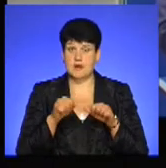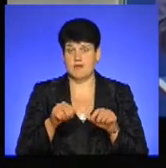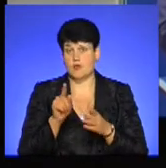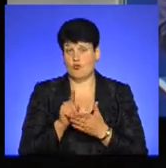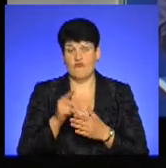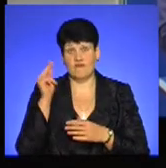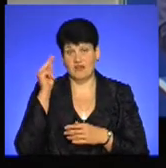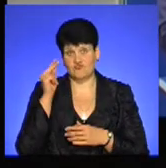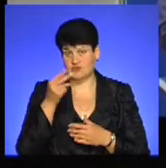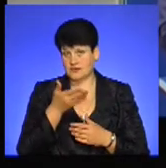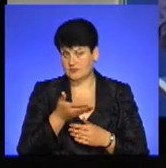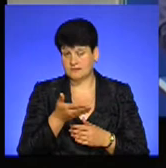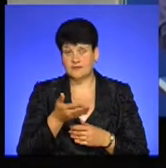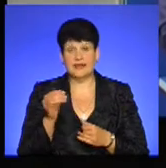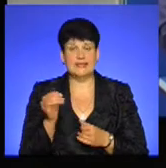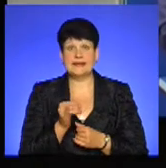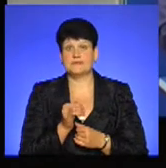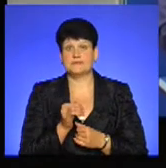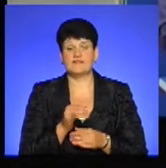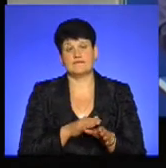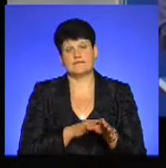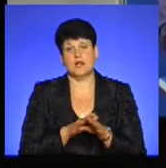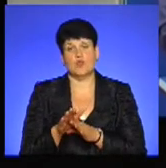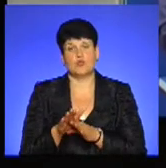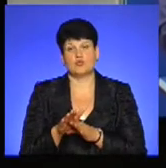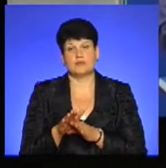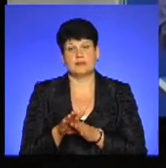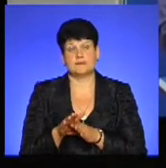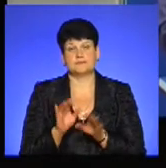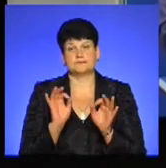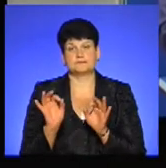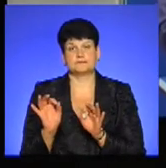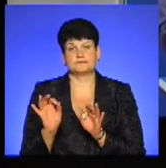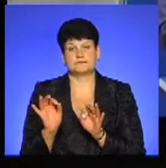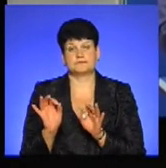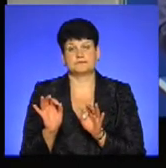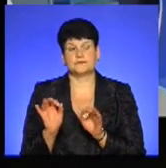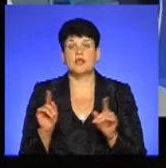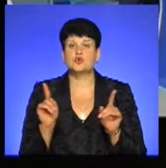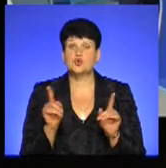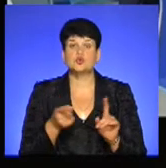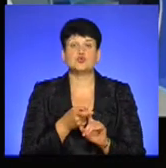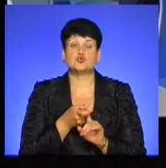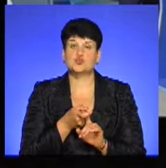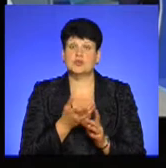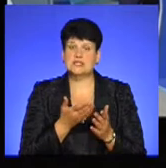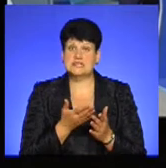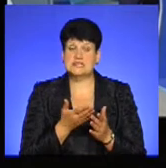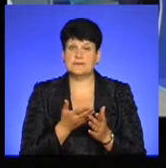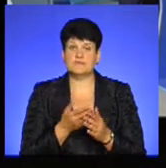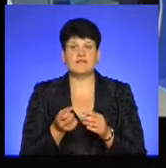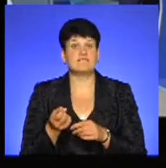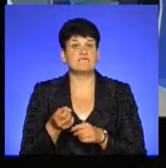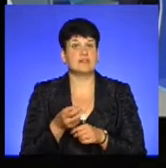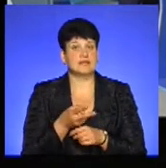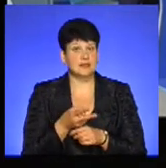вивчити їх і виконувати належним чином. Що стосується видалень з